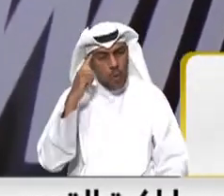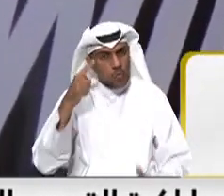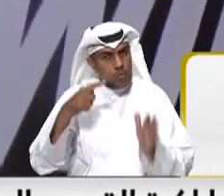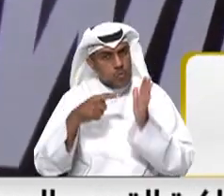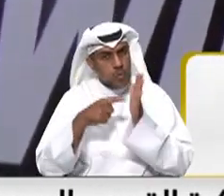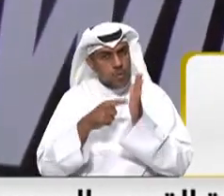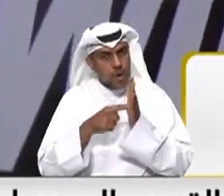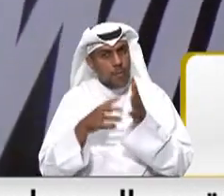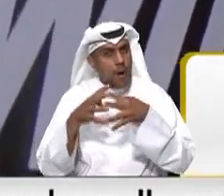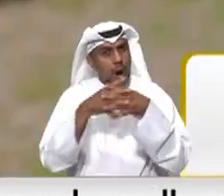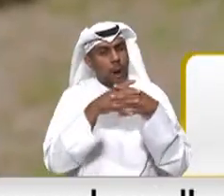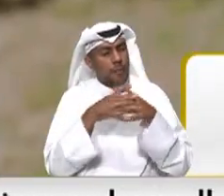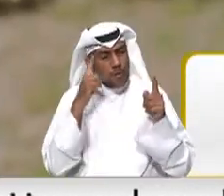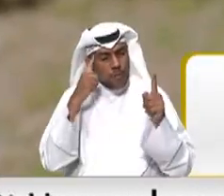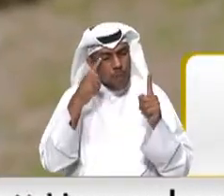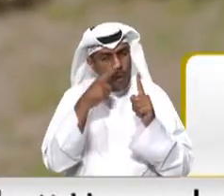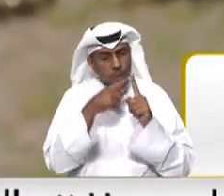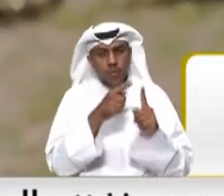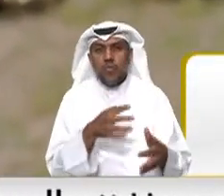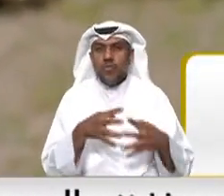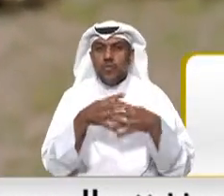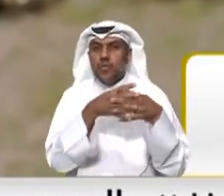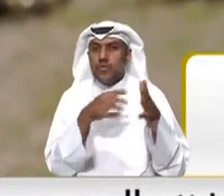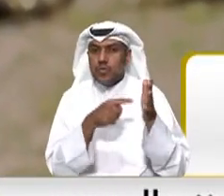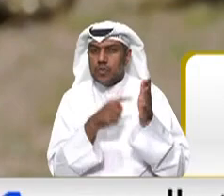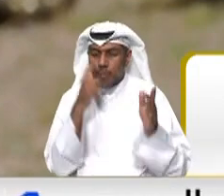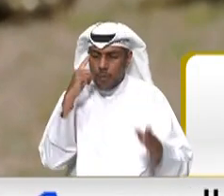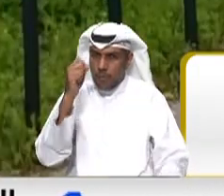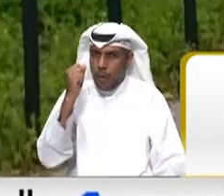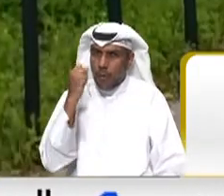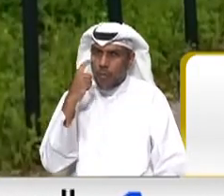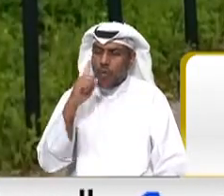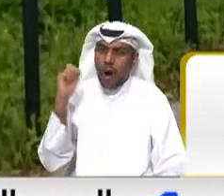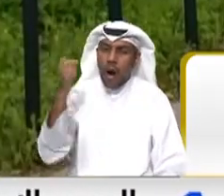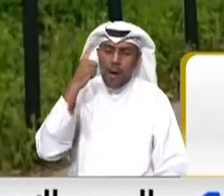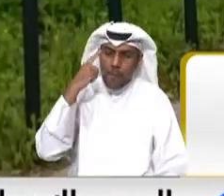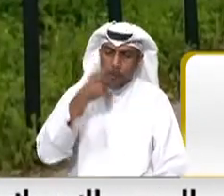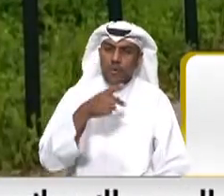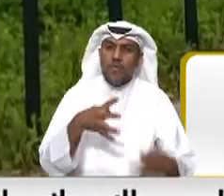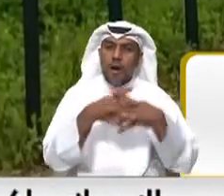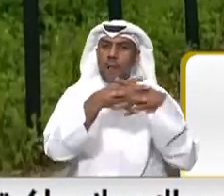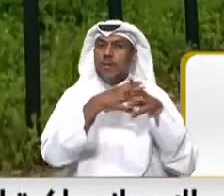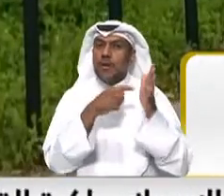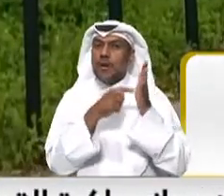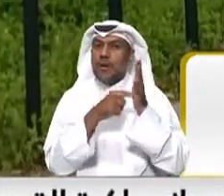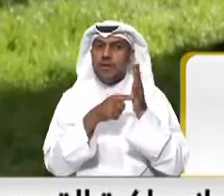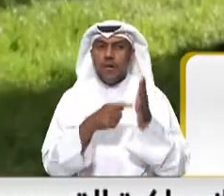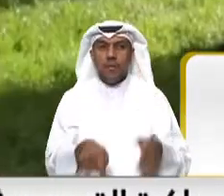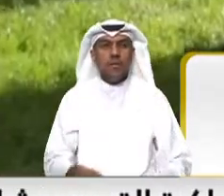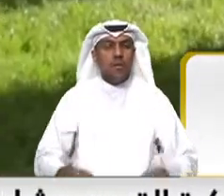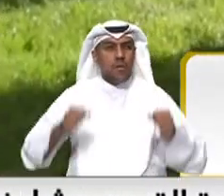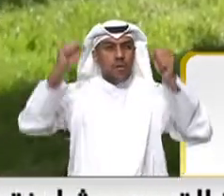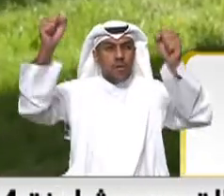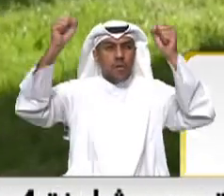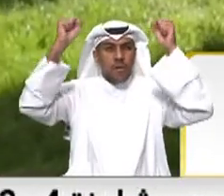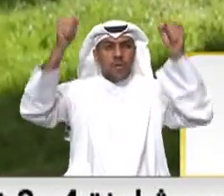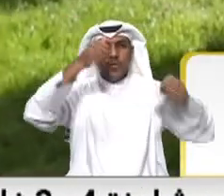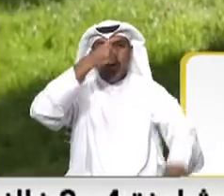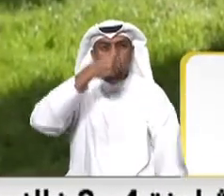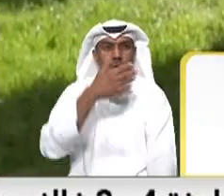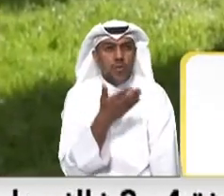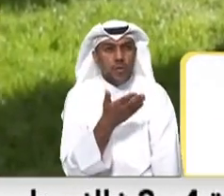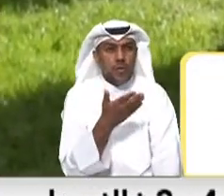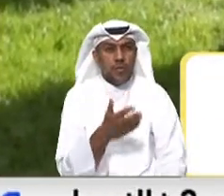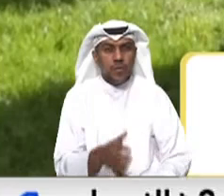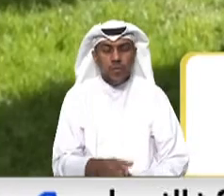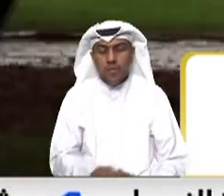القضيه الفلسطينيه تحرك يعتبر نقطه تحول في الحراك العالمي المطالب بوقف المجازر الصهيونيه